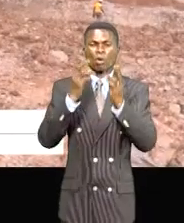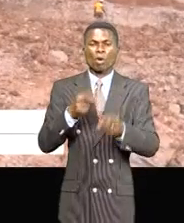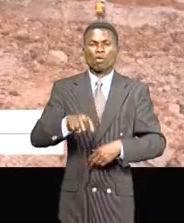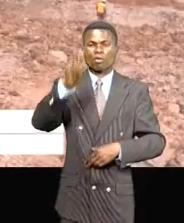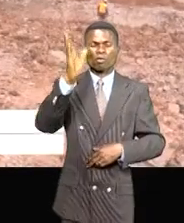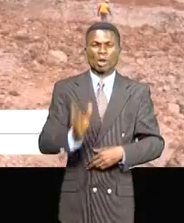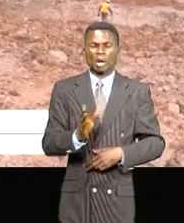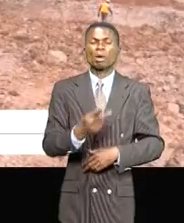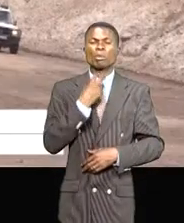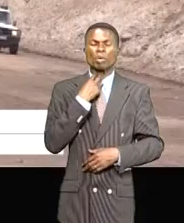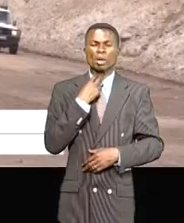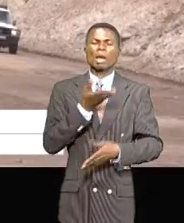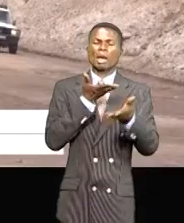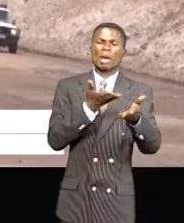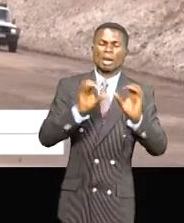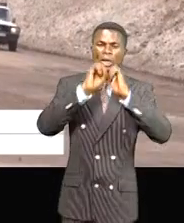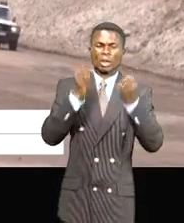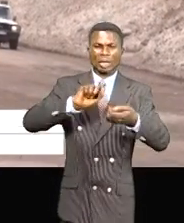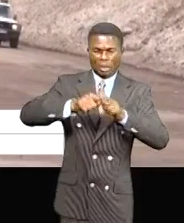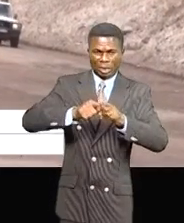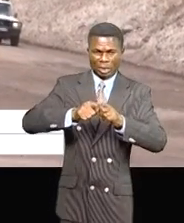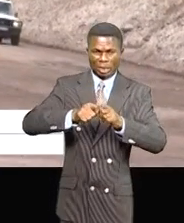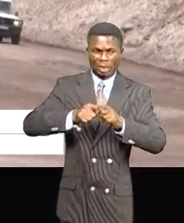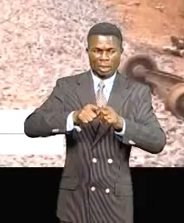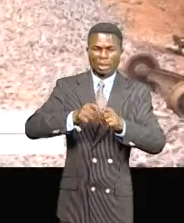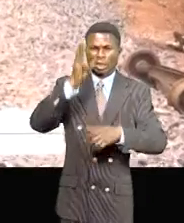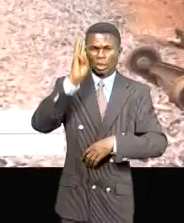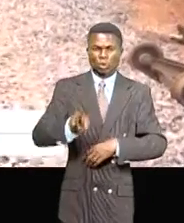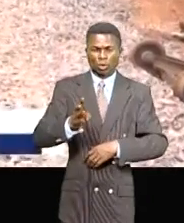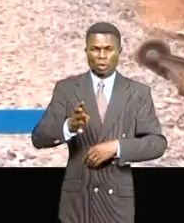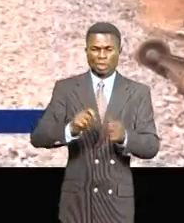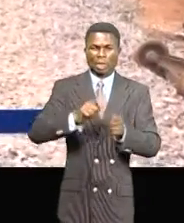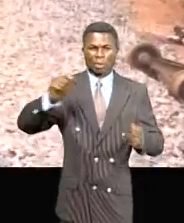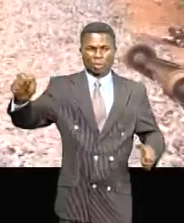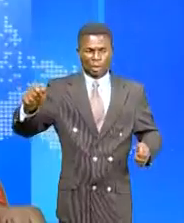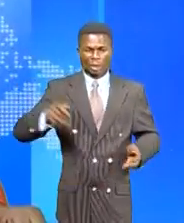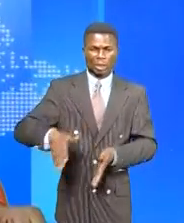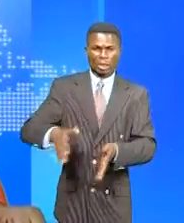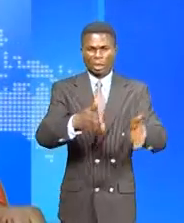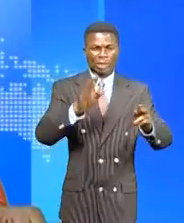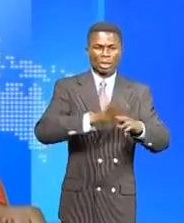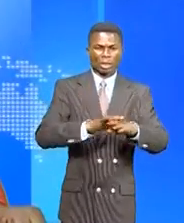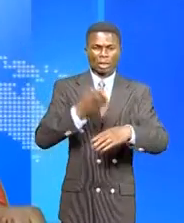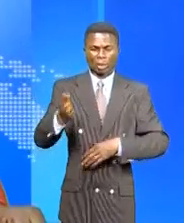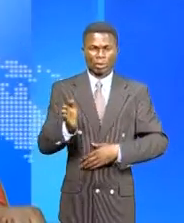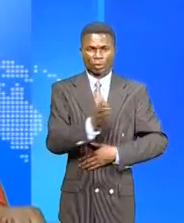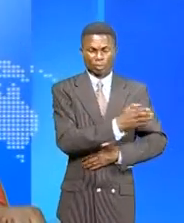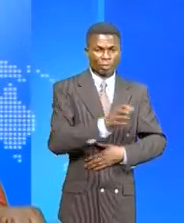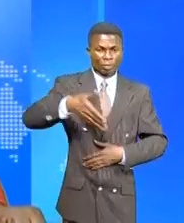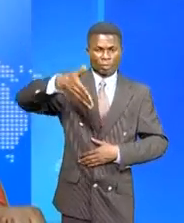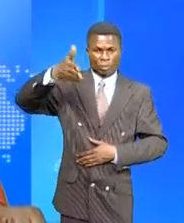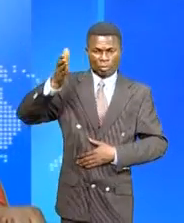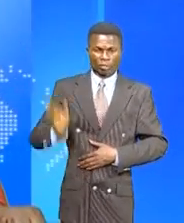avant d'assister la société à la réparation de près de 300 mètres de voies ferrées. Les